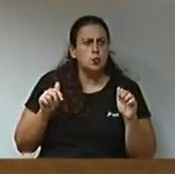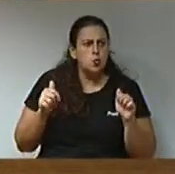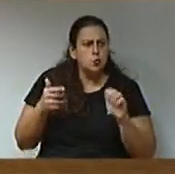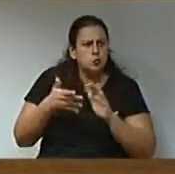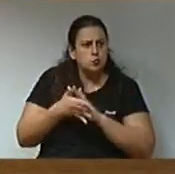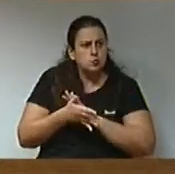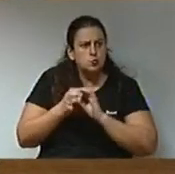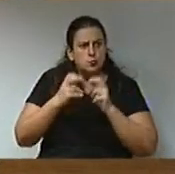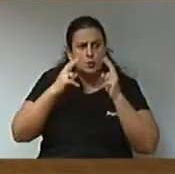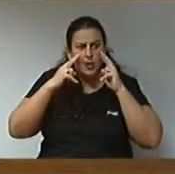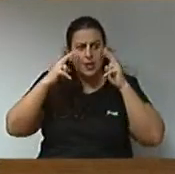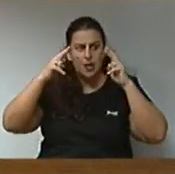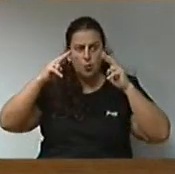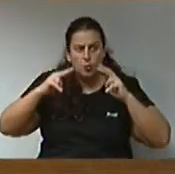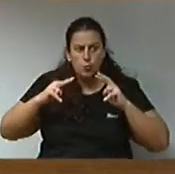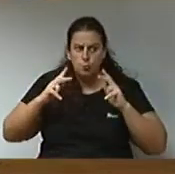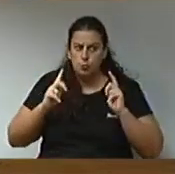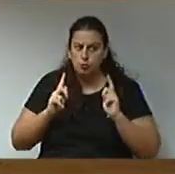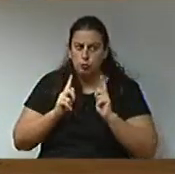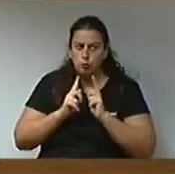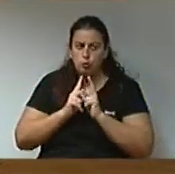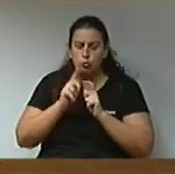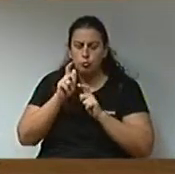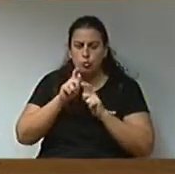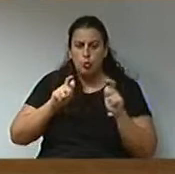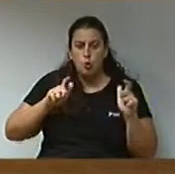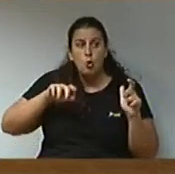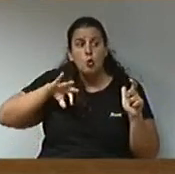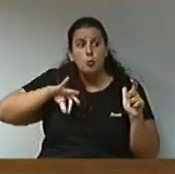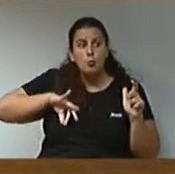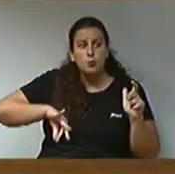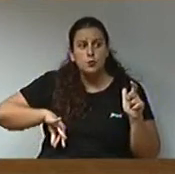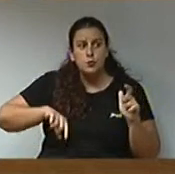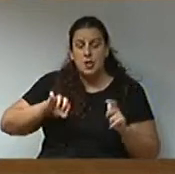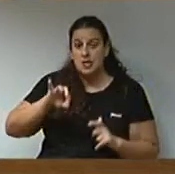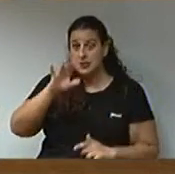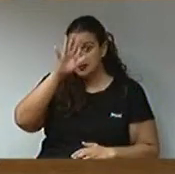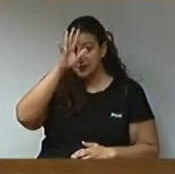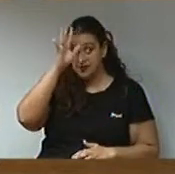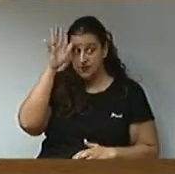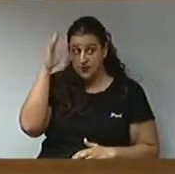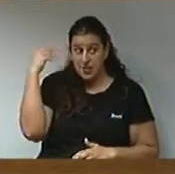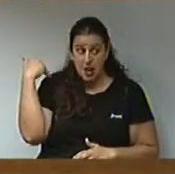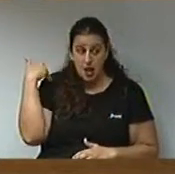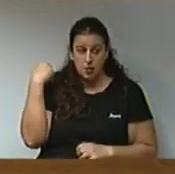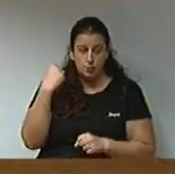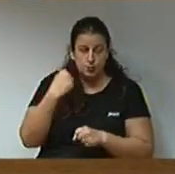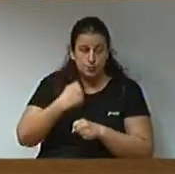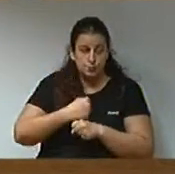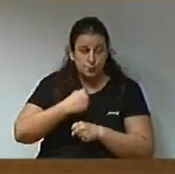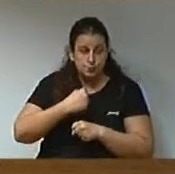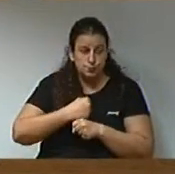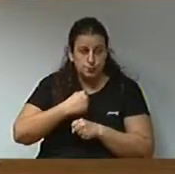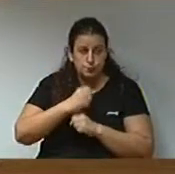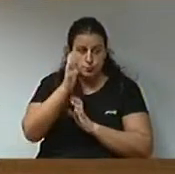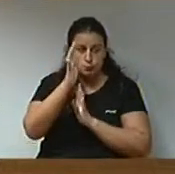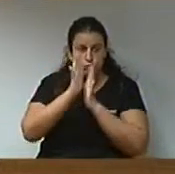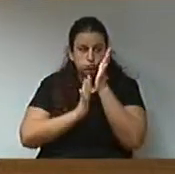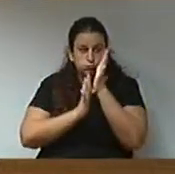reconeixement express a tots els professionals que aquest estiu se varen deixar la pell lluitant contra el foc